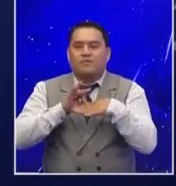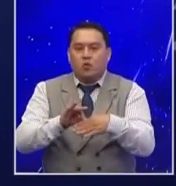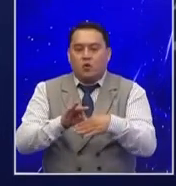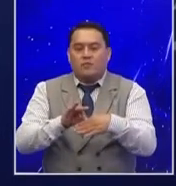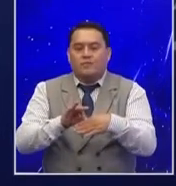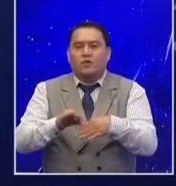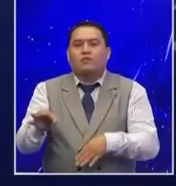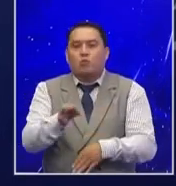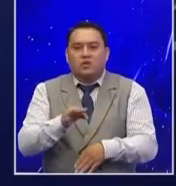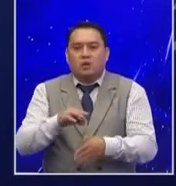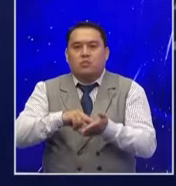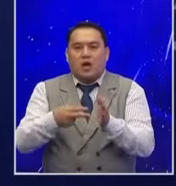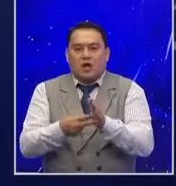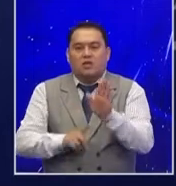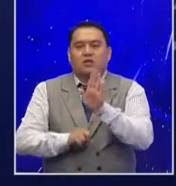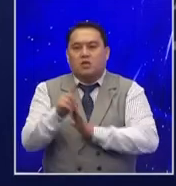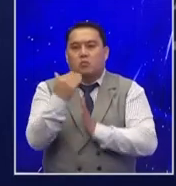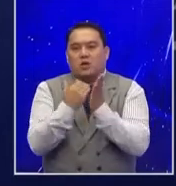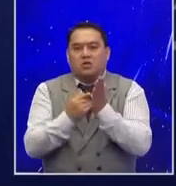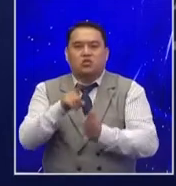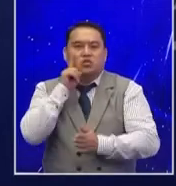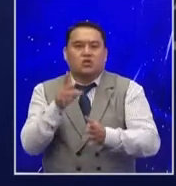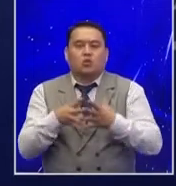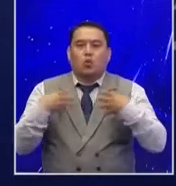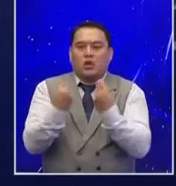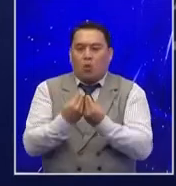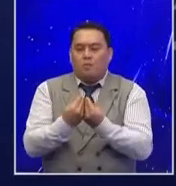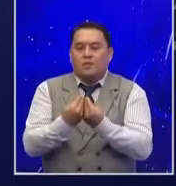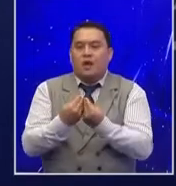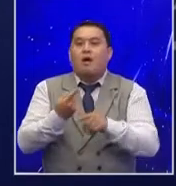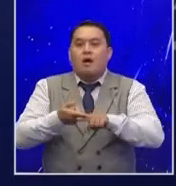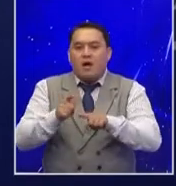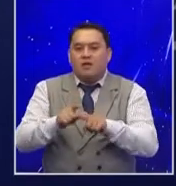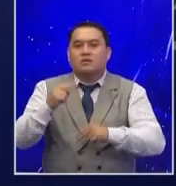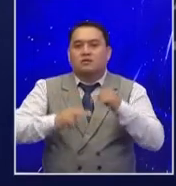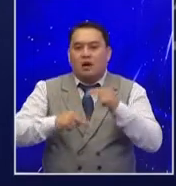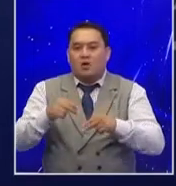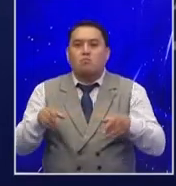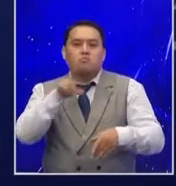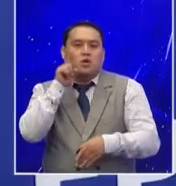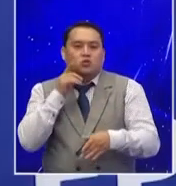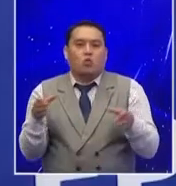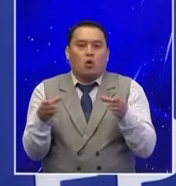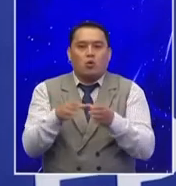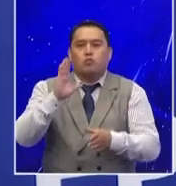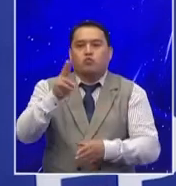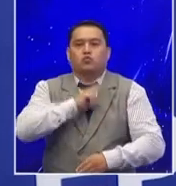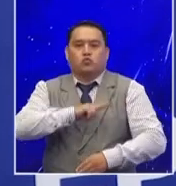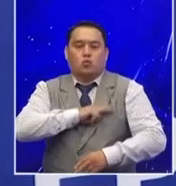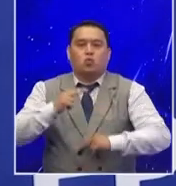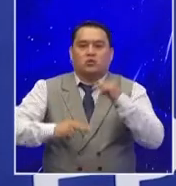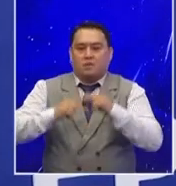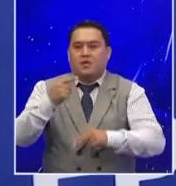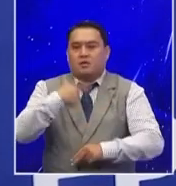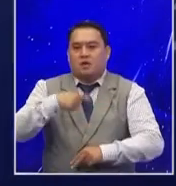работы ведутся в области. Планируем запустить программу «Жасутал». То есть эти же строительные, трудовые, молодежные отряды будут строить дома